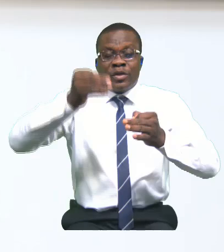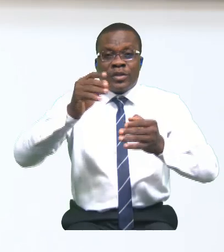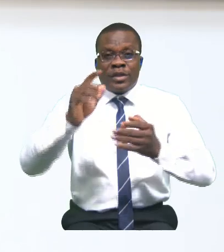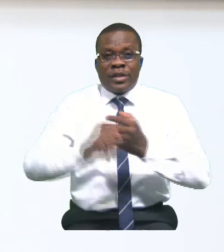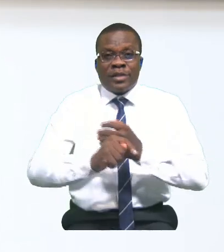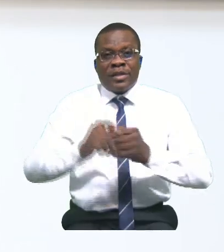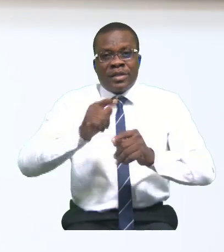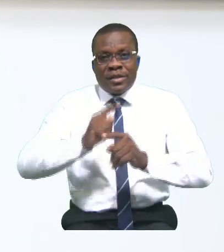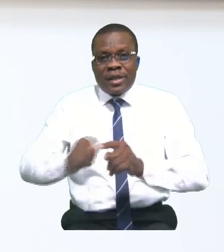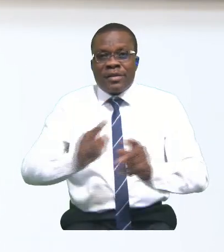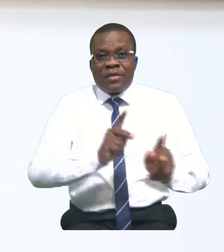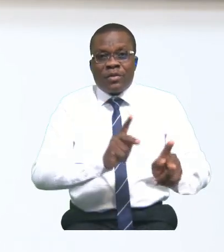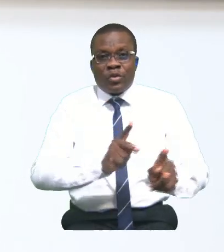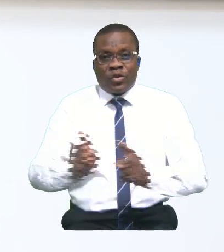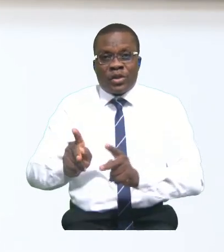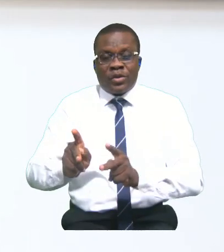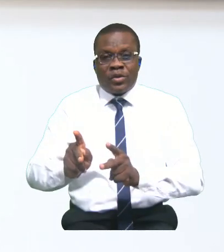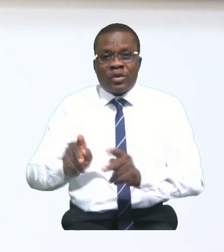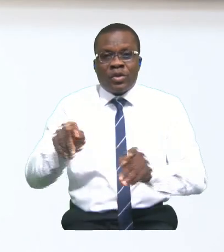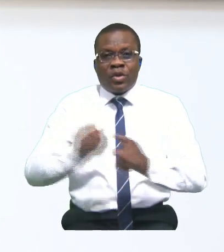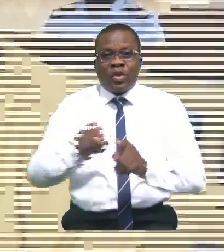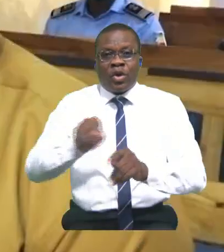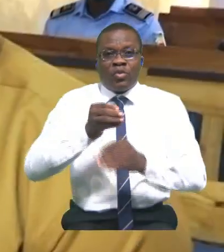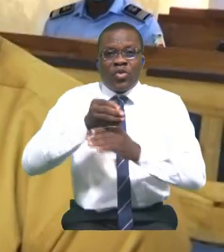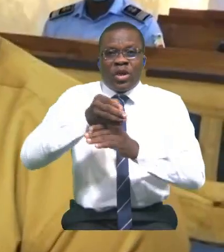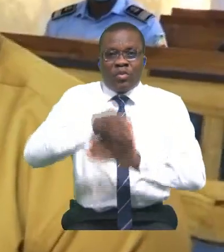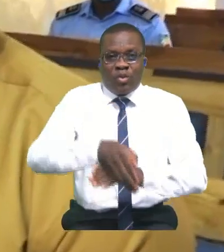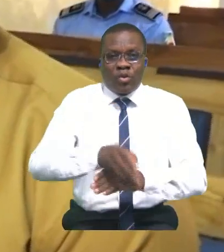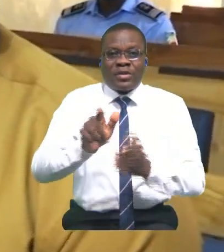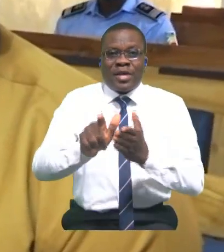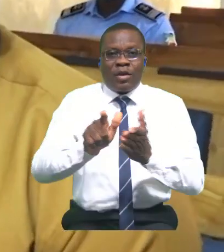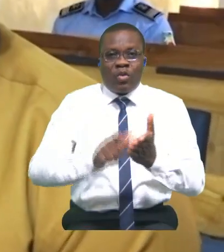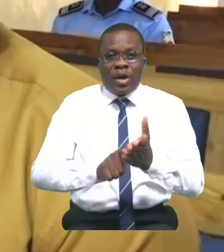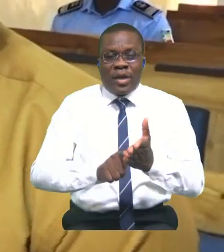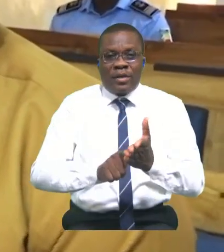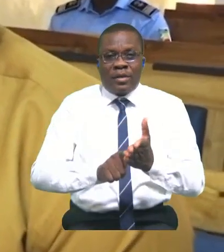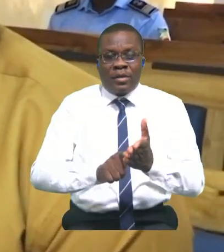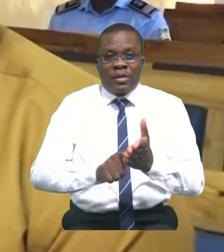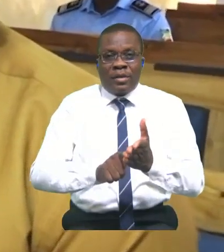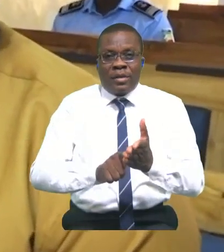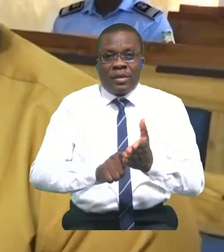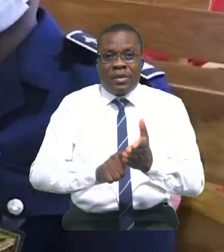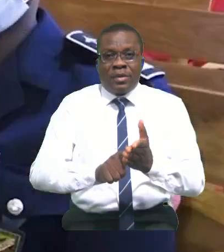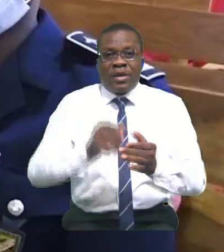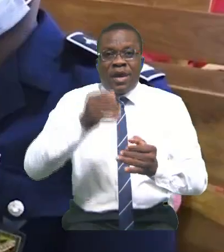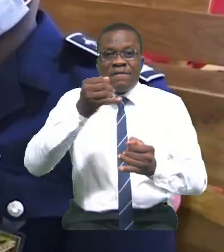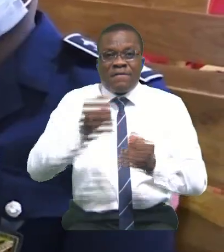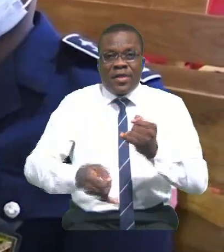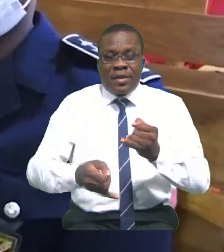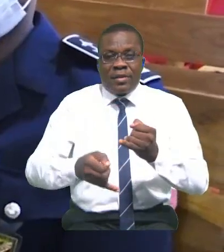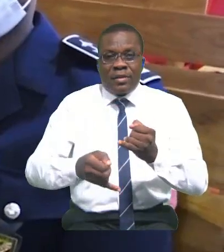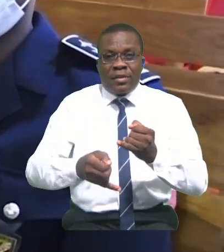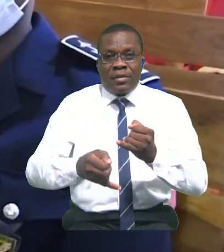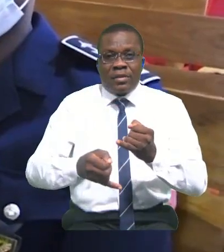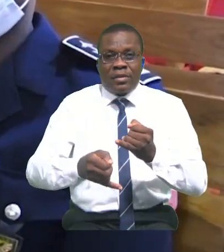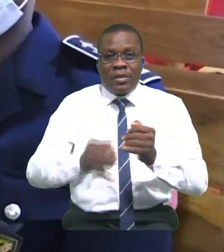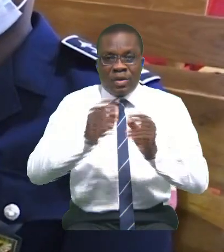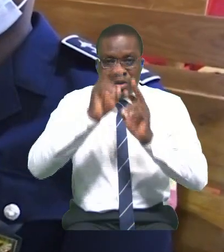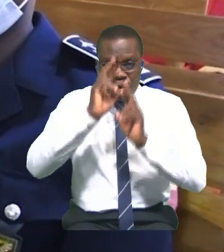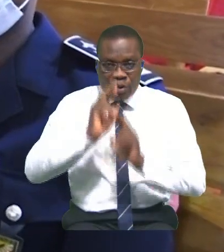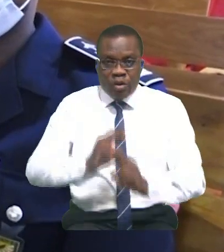différentes procédures comme nous l'impose la loi enfin le respect des